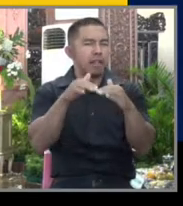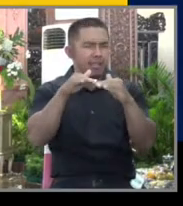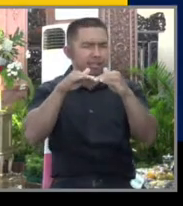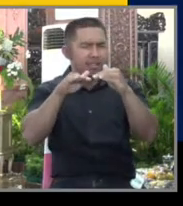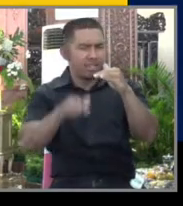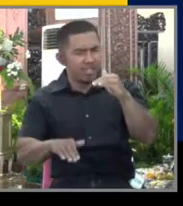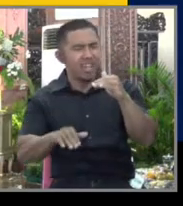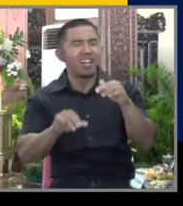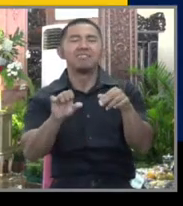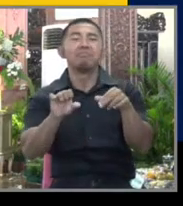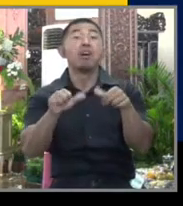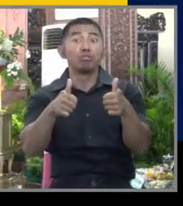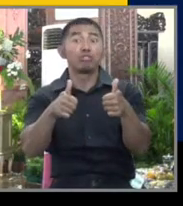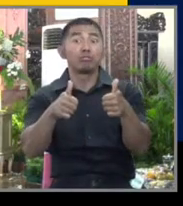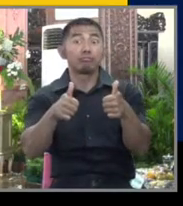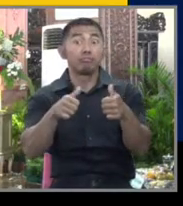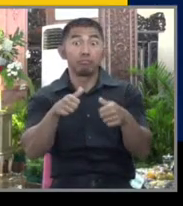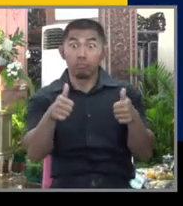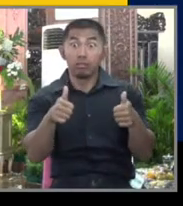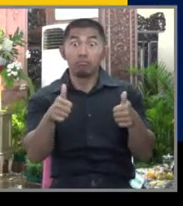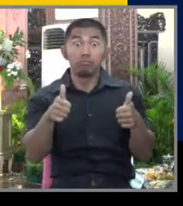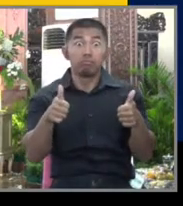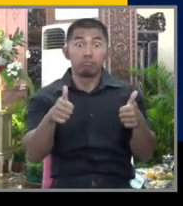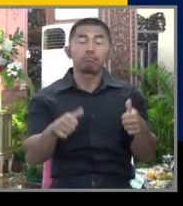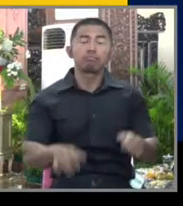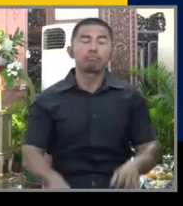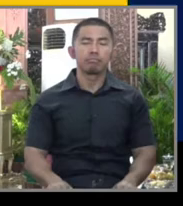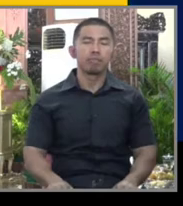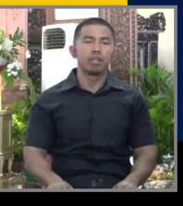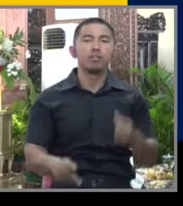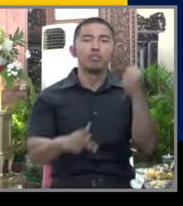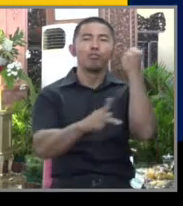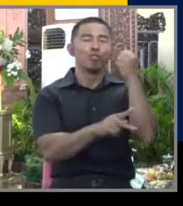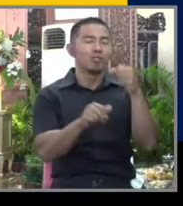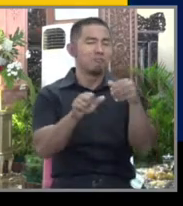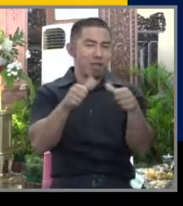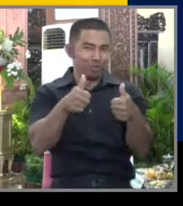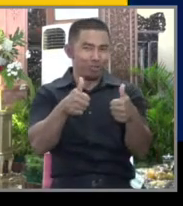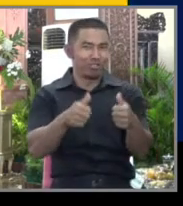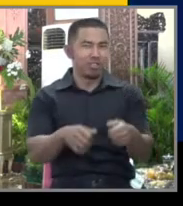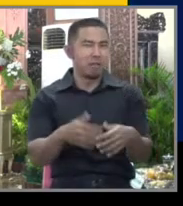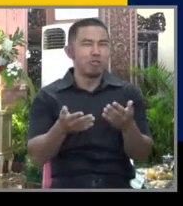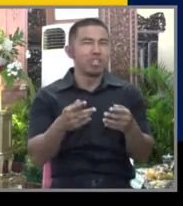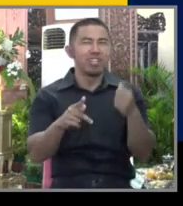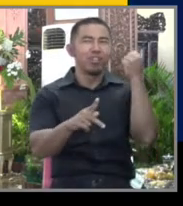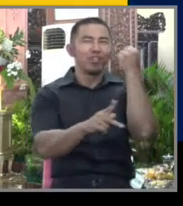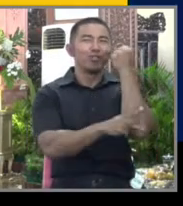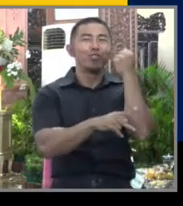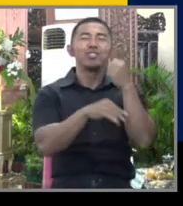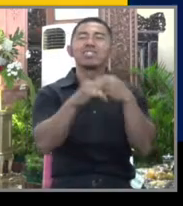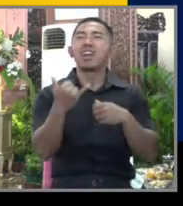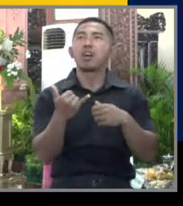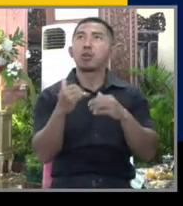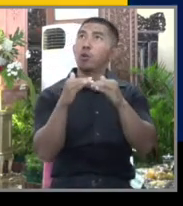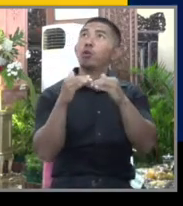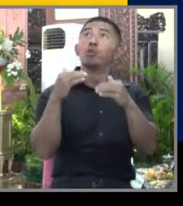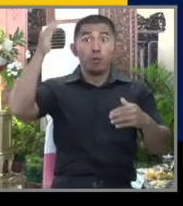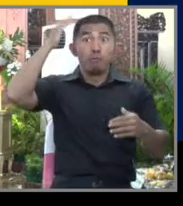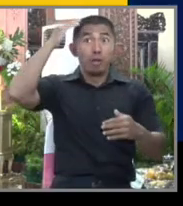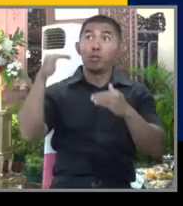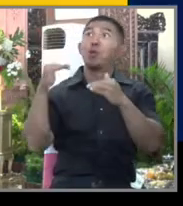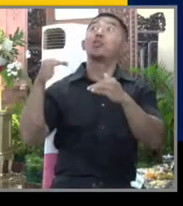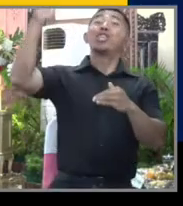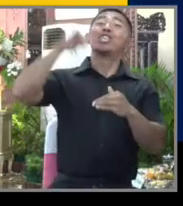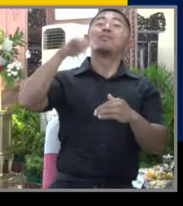bagus ya betul ya paling bagus ini jadi Kudus yang paling bagus Mungkin orang putus kalau saya lewat sekarang tingginya sama saya